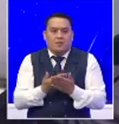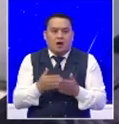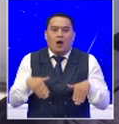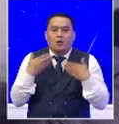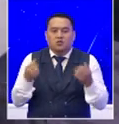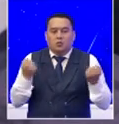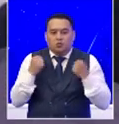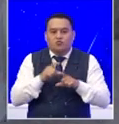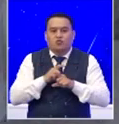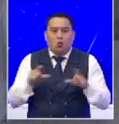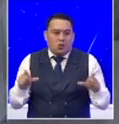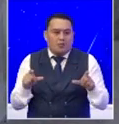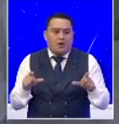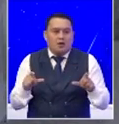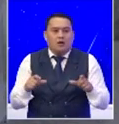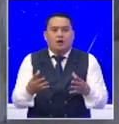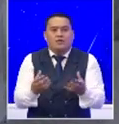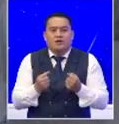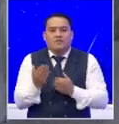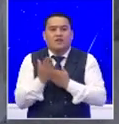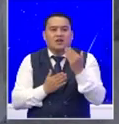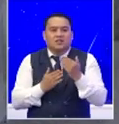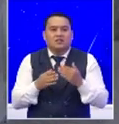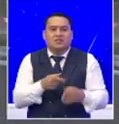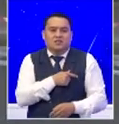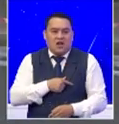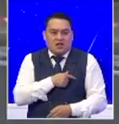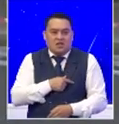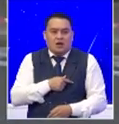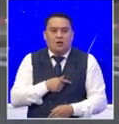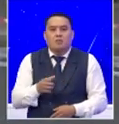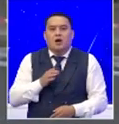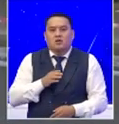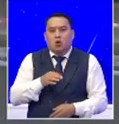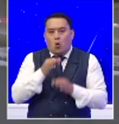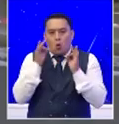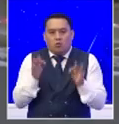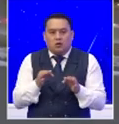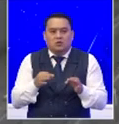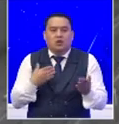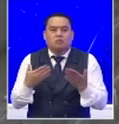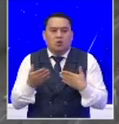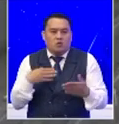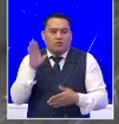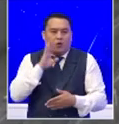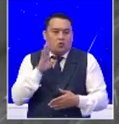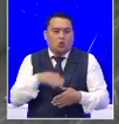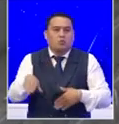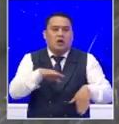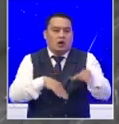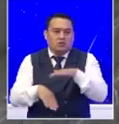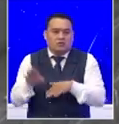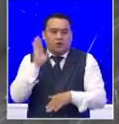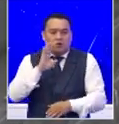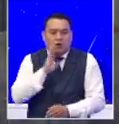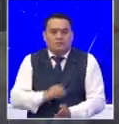обратившись в спортивную школу. Уже сейчас идет набор высококвалифицированных тренеров, имеющих богатый опыт в плавании, аэробике, прыжкам в воду, синхронному плаванию и